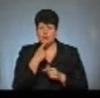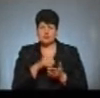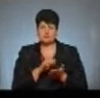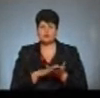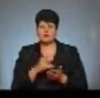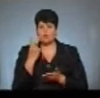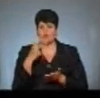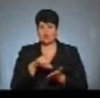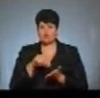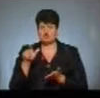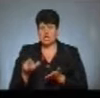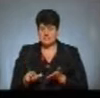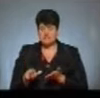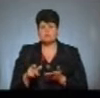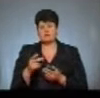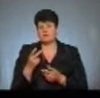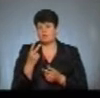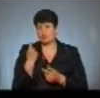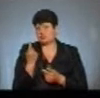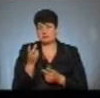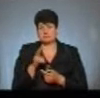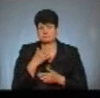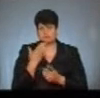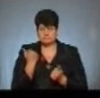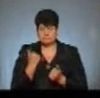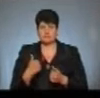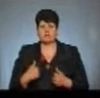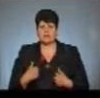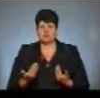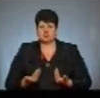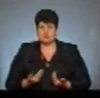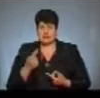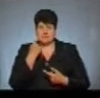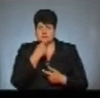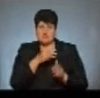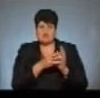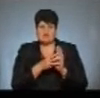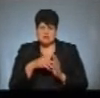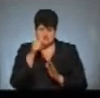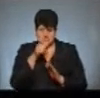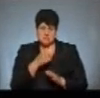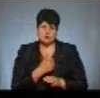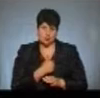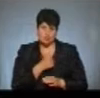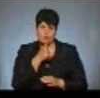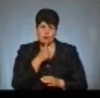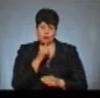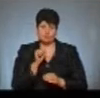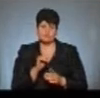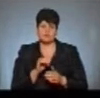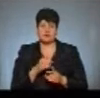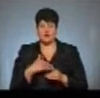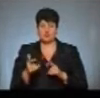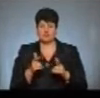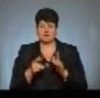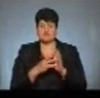двоє учасників, один не з'явився. Я жила в Іспанії 8 місяців і хочу спробувати, можливо, здам. Я готувалася,